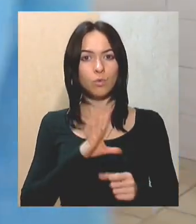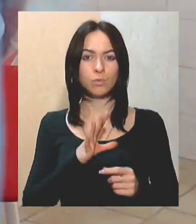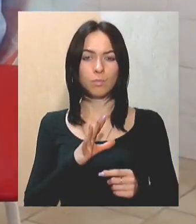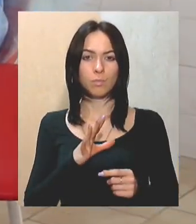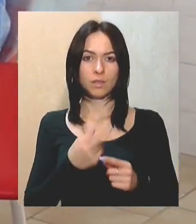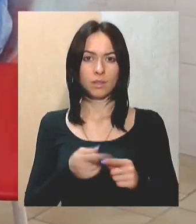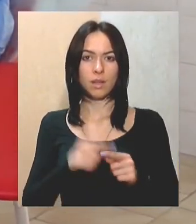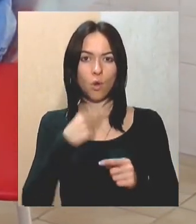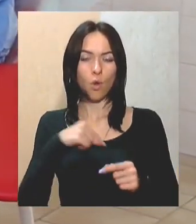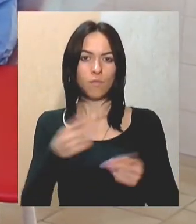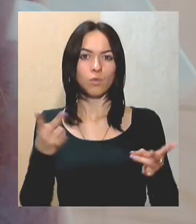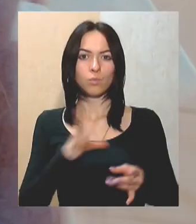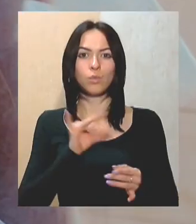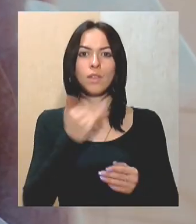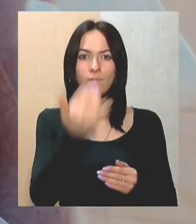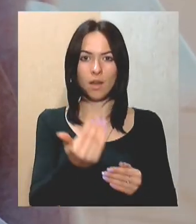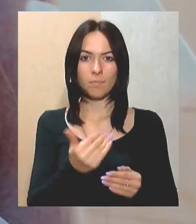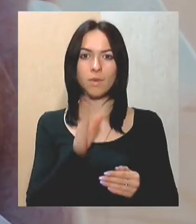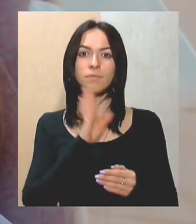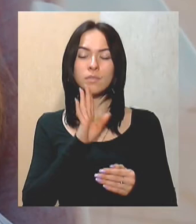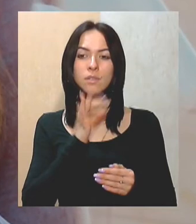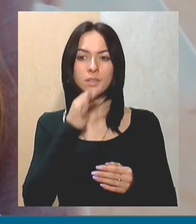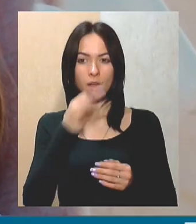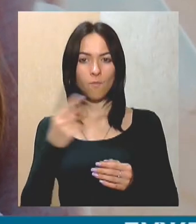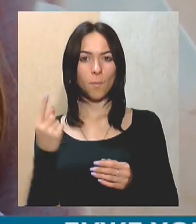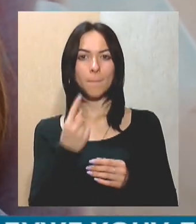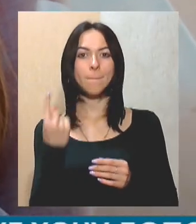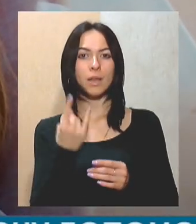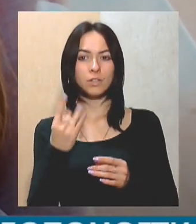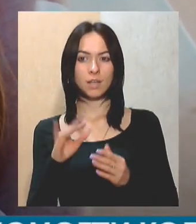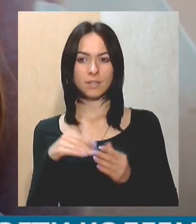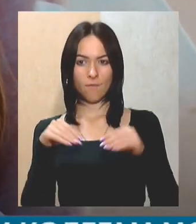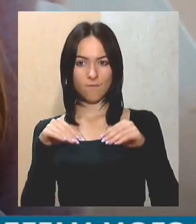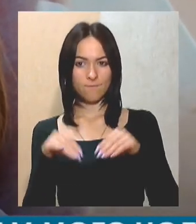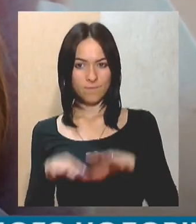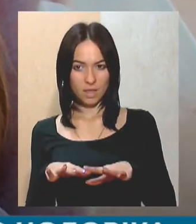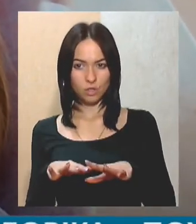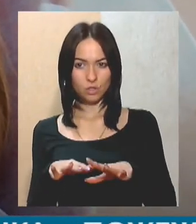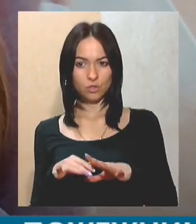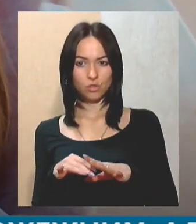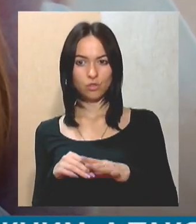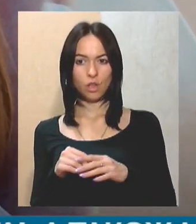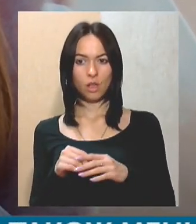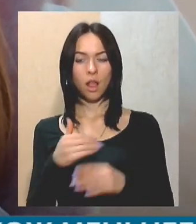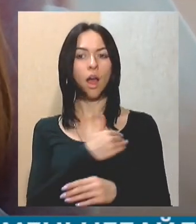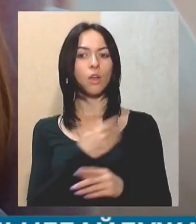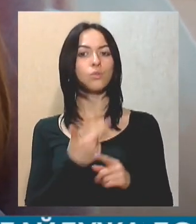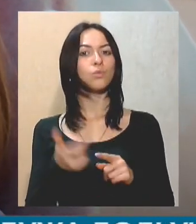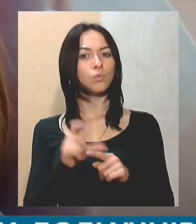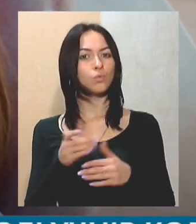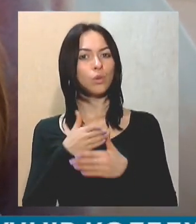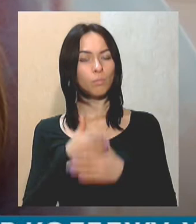Черненко теж дає кров вперше. Розповіла, для кого вирішила це зробити. Дуже хочу допомогти, в першу чергу, колегам моєго мужа, це